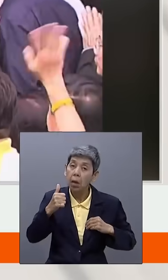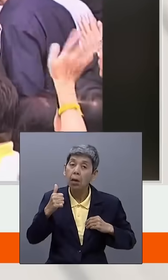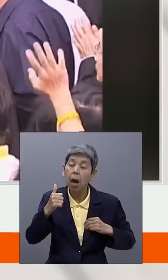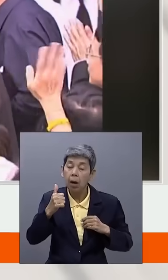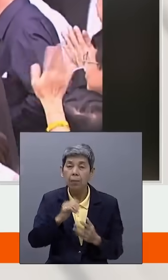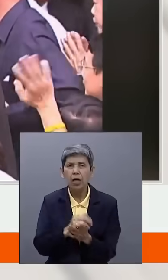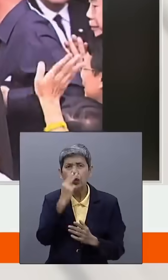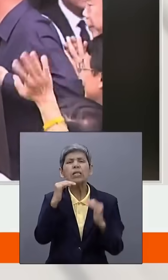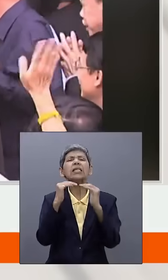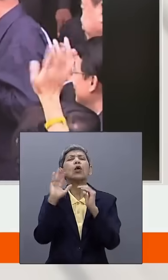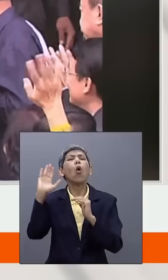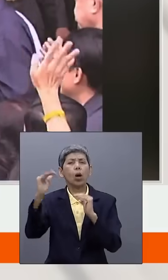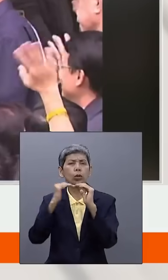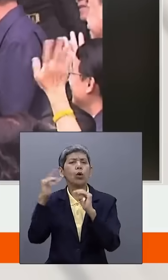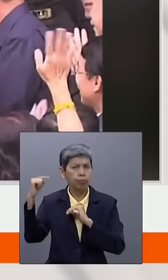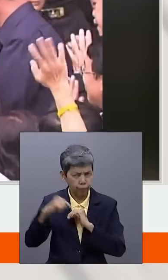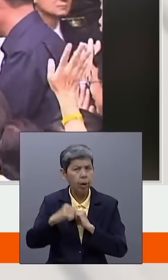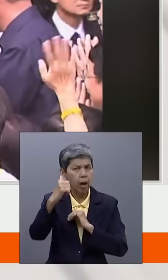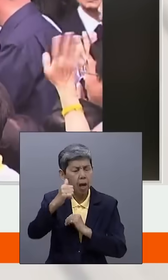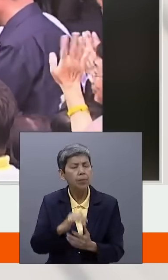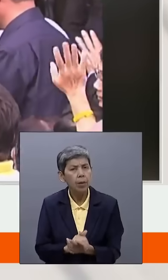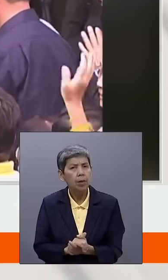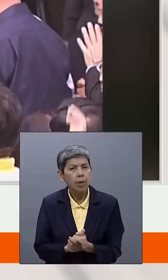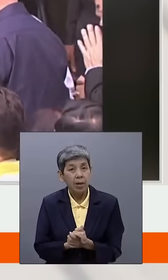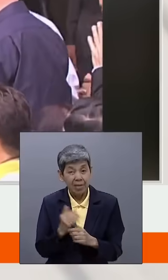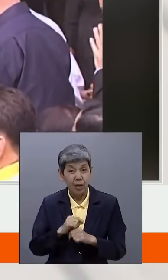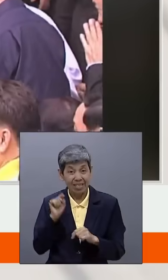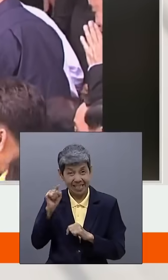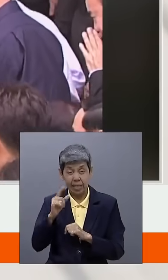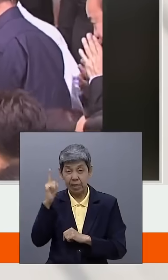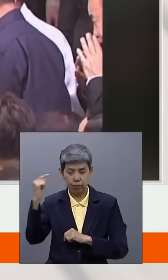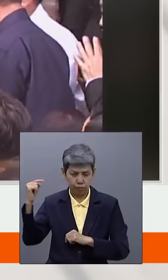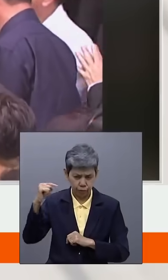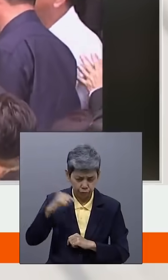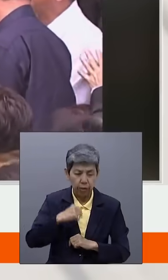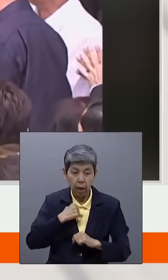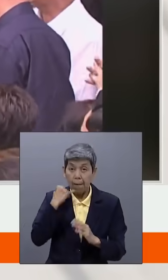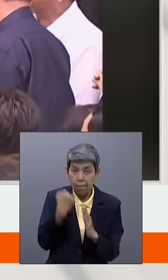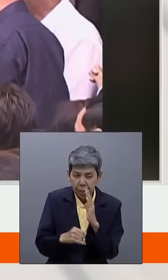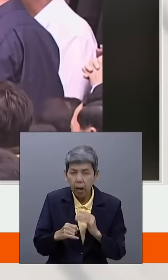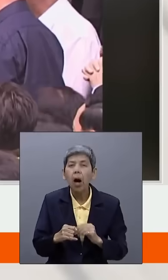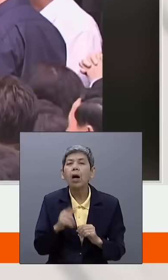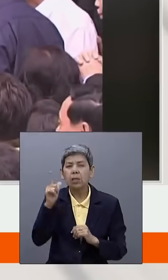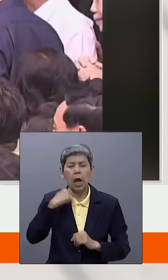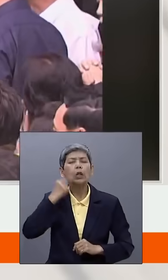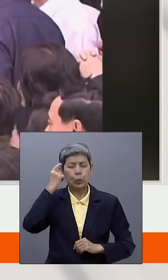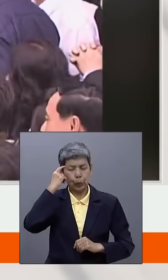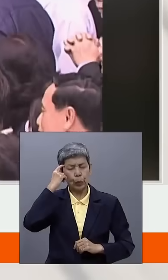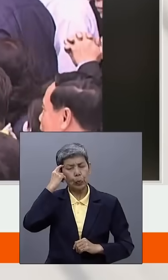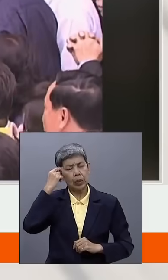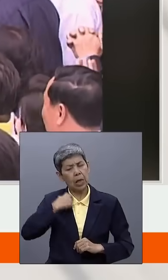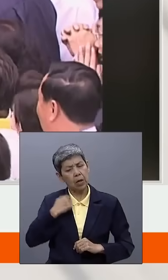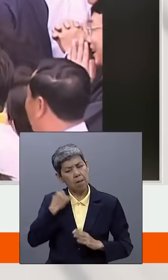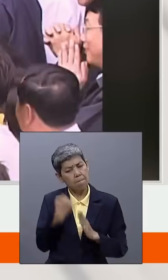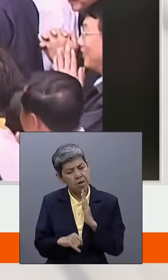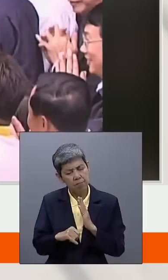ก็เป็นสิทธิ์ของคุณทักษิณนะครับ ค่ะดูเหมือนการเลือกกลับมารับโทษเนี่ยจะเป็นการอ่านทางที่คุณทักษิณก็คงจะประเมินแล้วว่าการกลับม